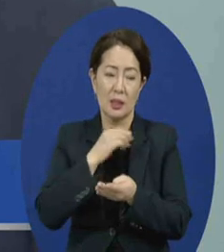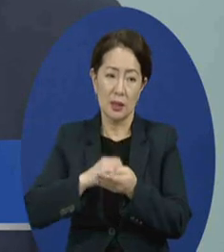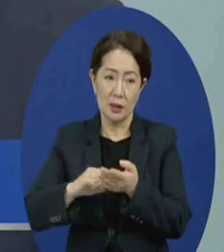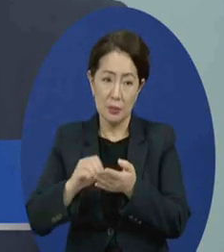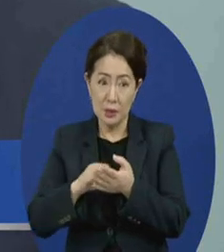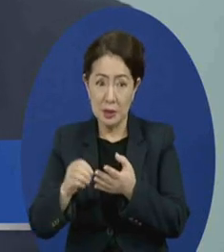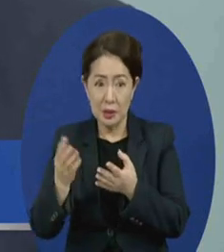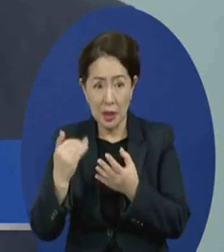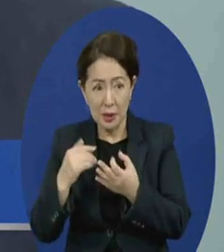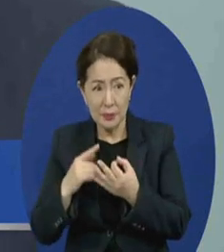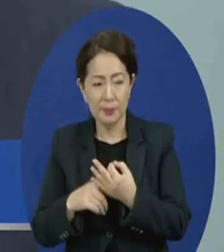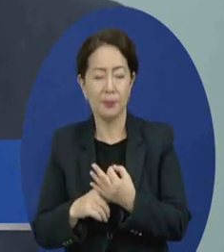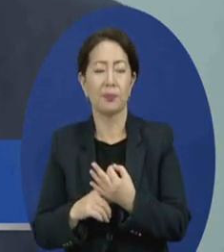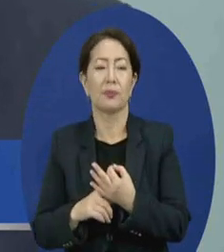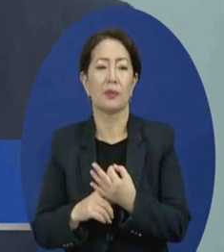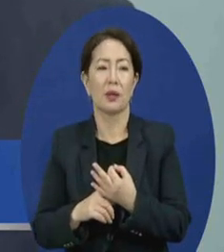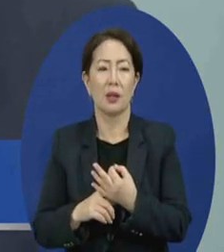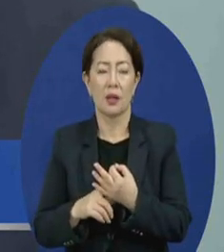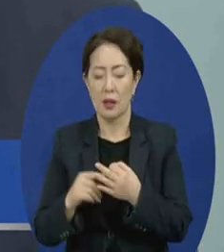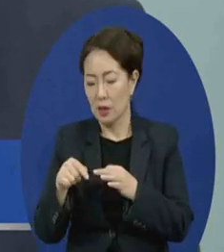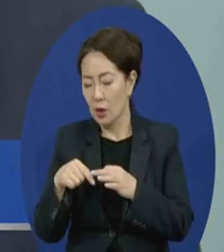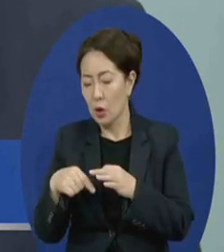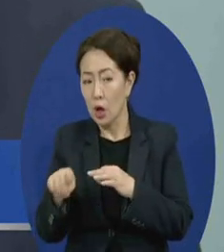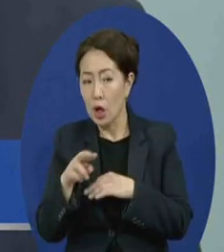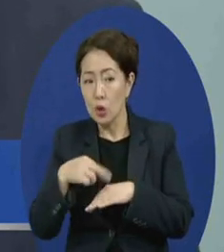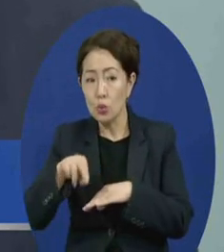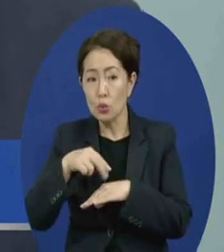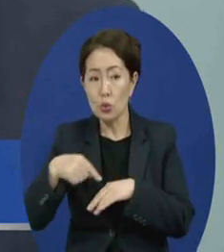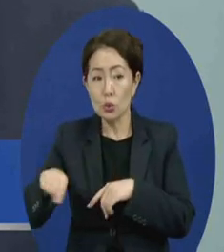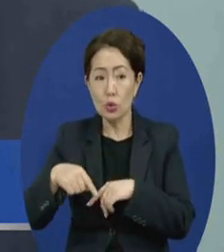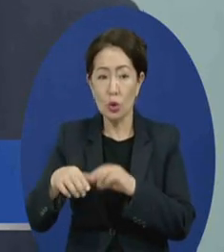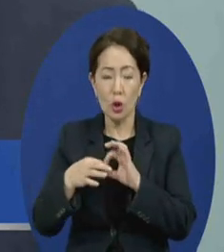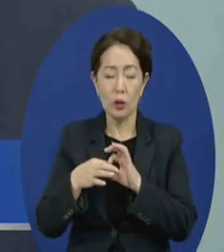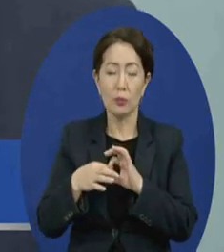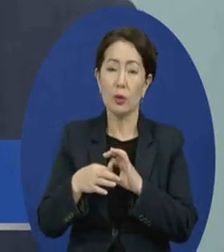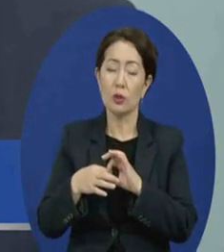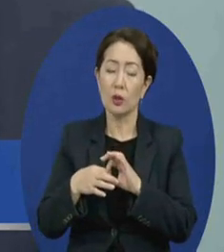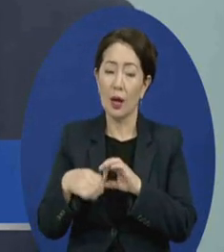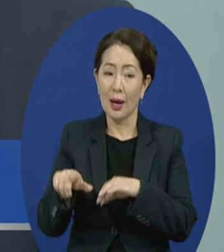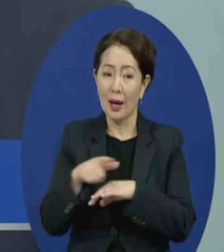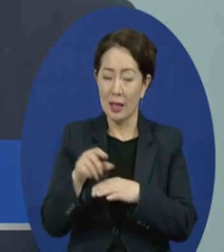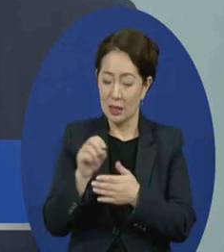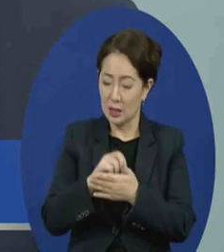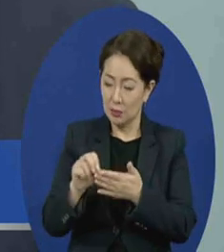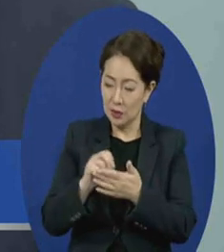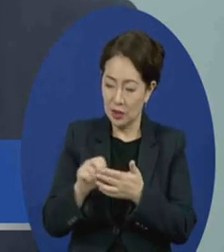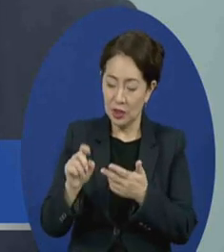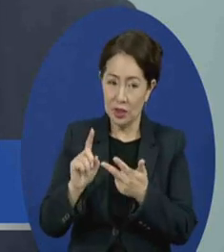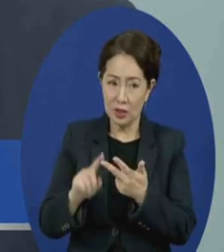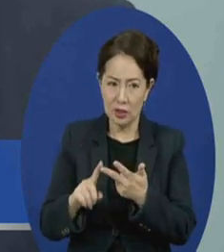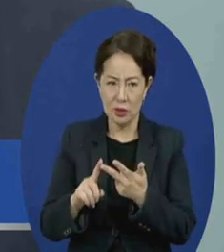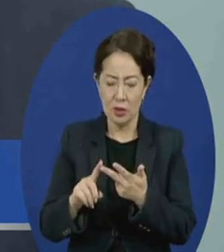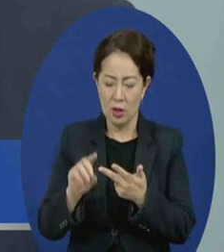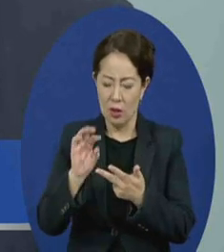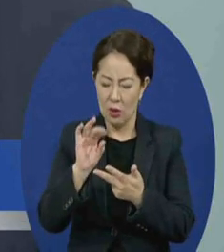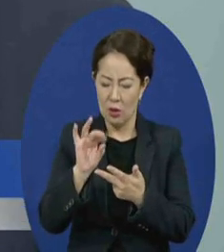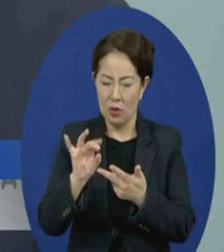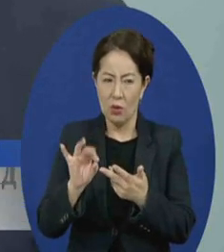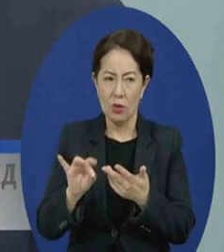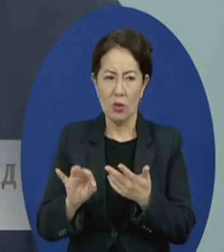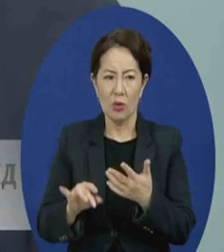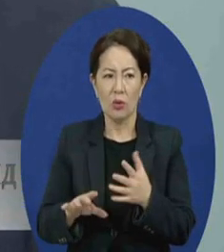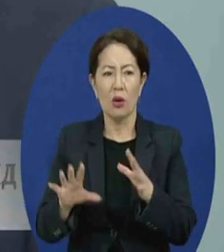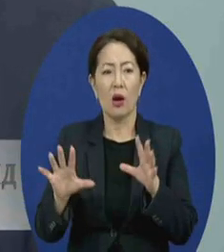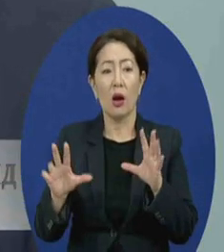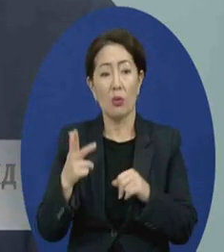цагдаагийн бичиглэг нь харьяа дүүрэг тэр оршин суугаа гарын бичиг гэх мэтийн